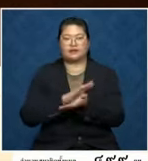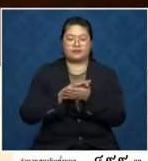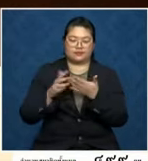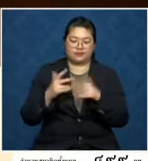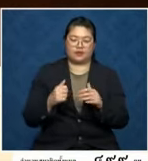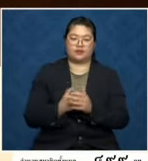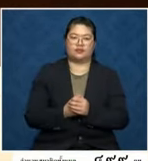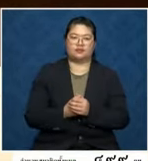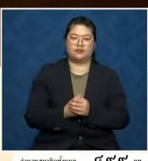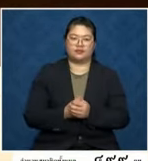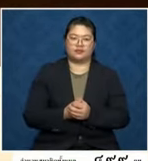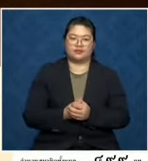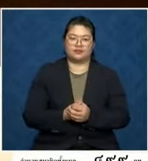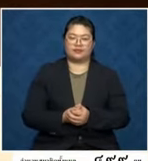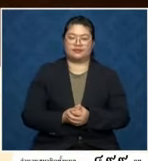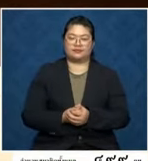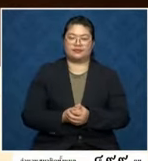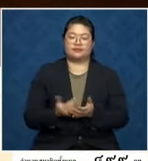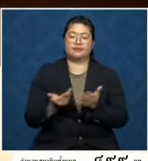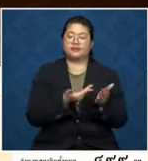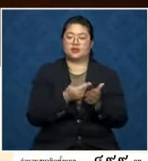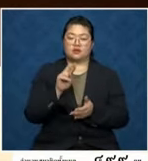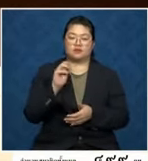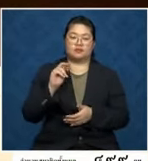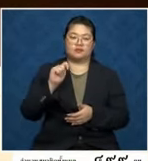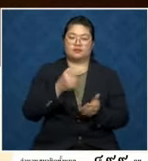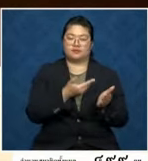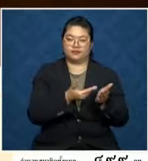สิทธิ์อภิปรายสรุปครับเรียนเชิญท่านรัฐมนตรีครับ